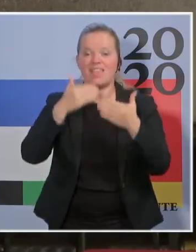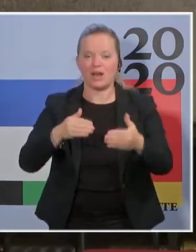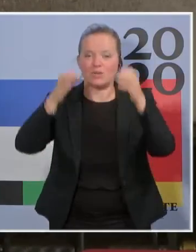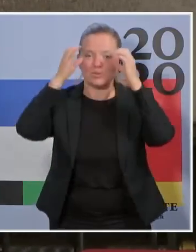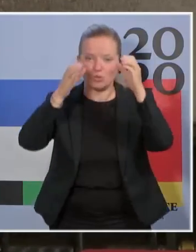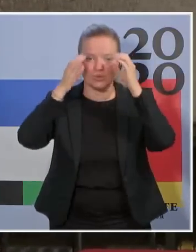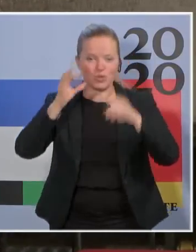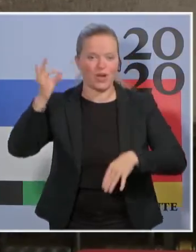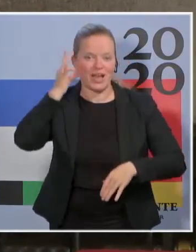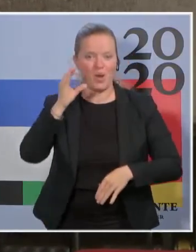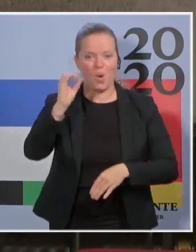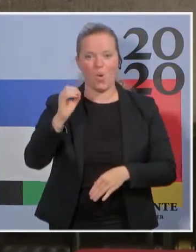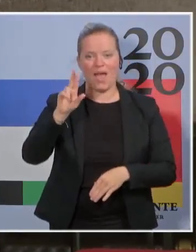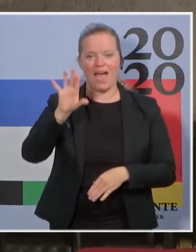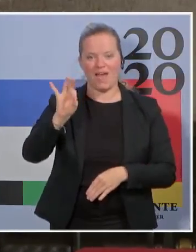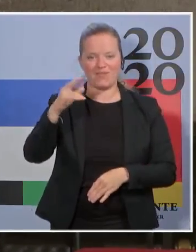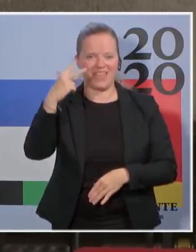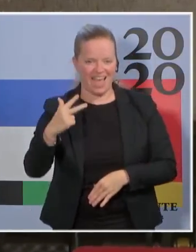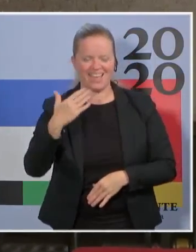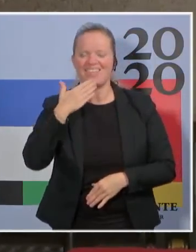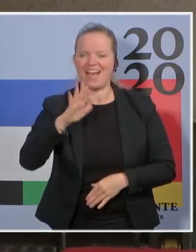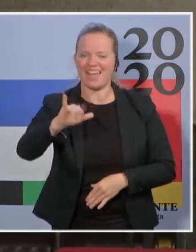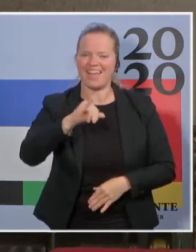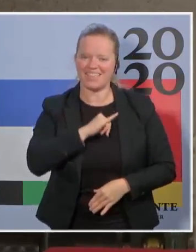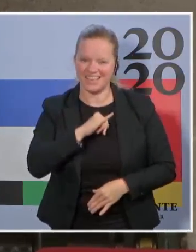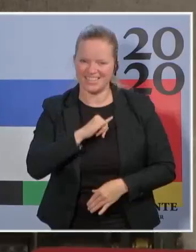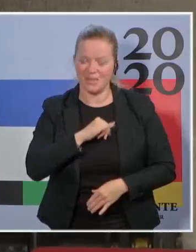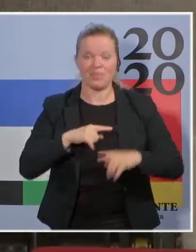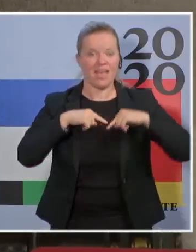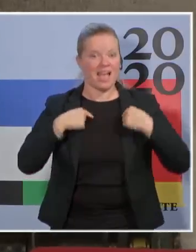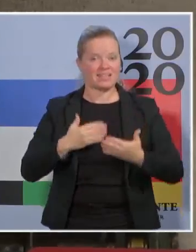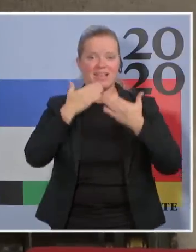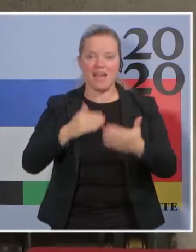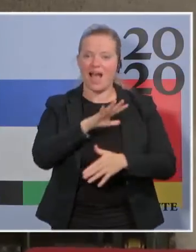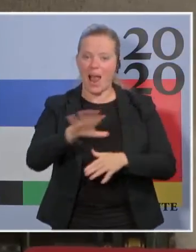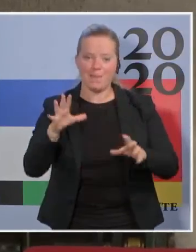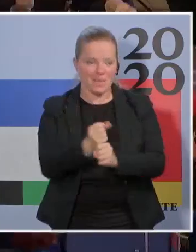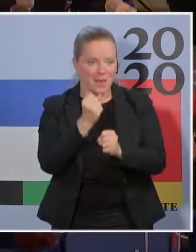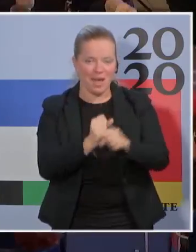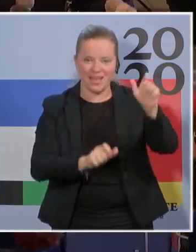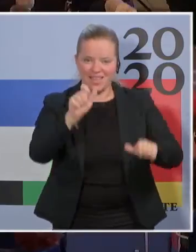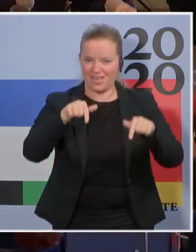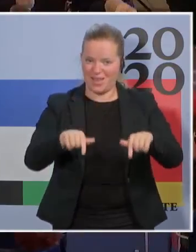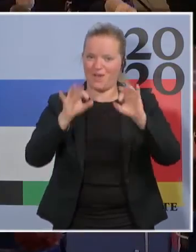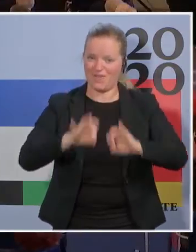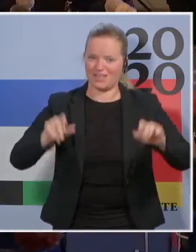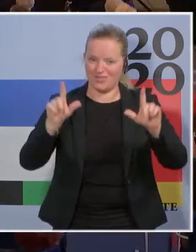auf ORF 3 für Ihr Interesse. Ein herzliches Dankeschön an alle Mitwirkenden